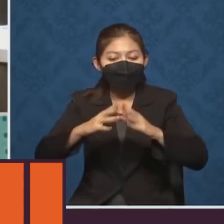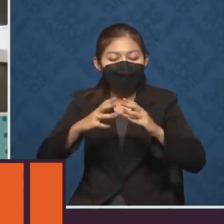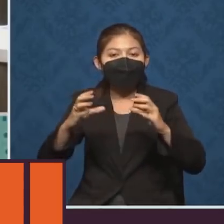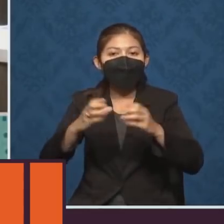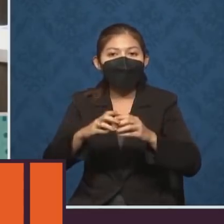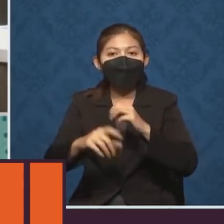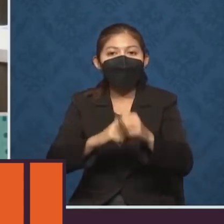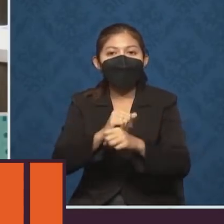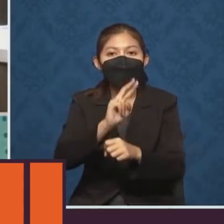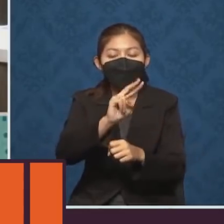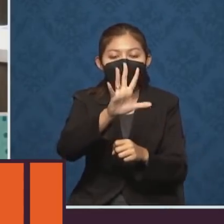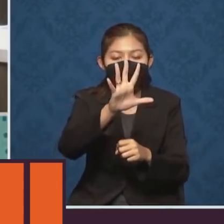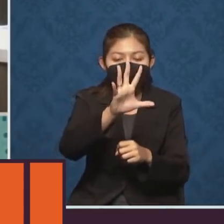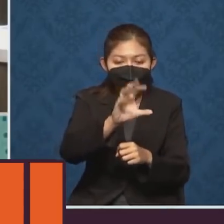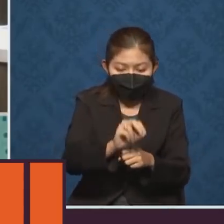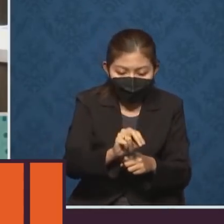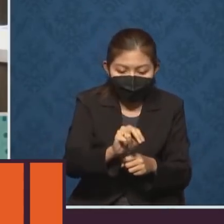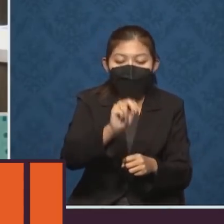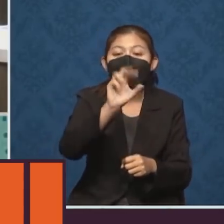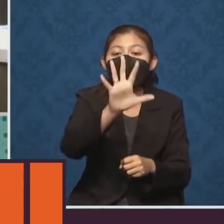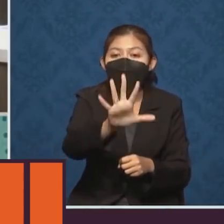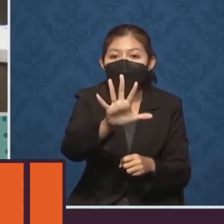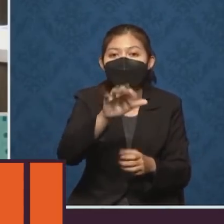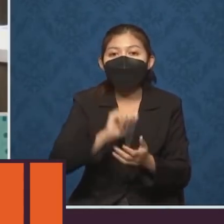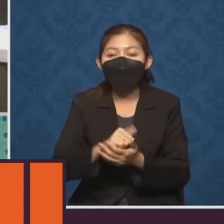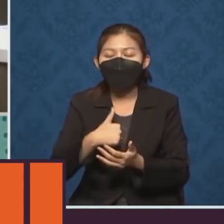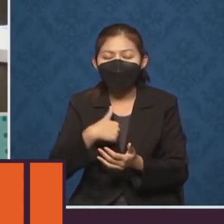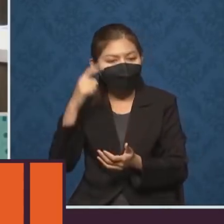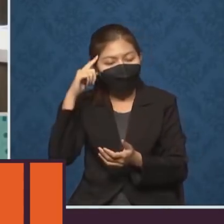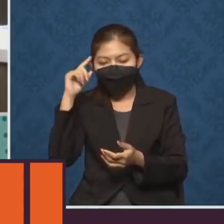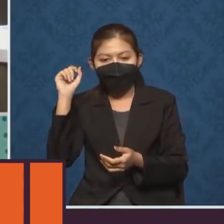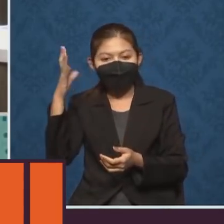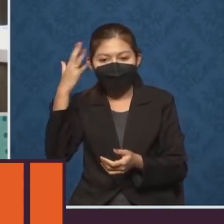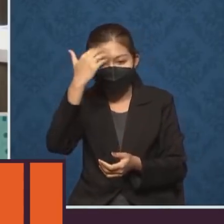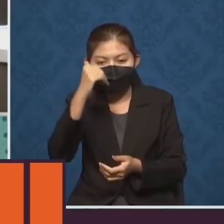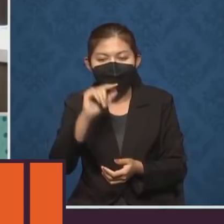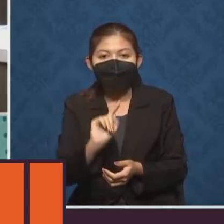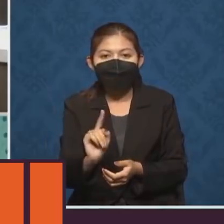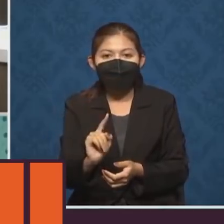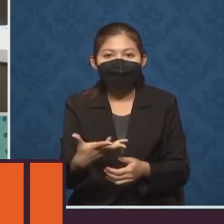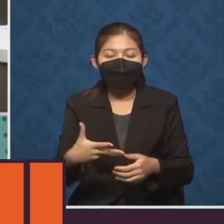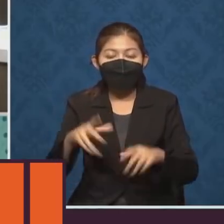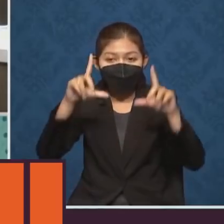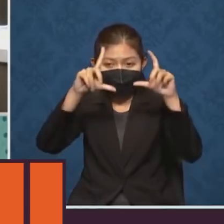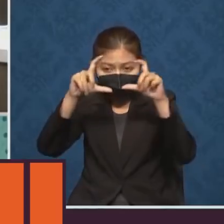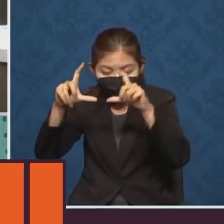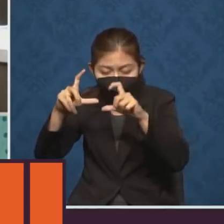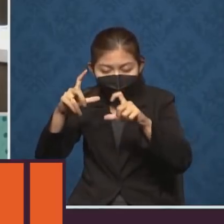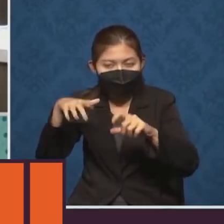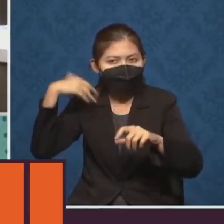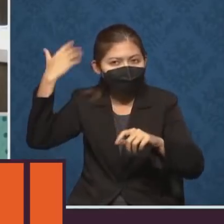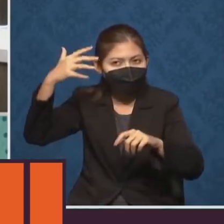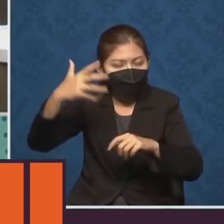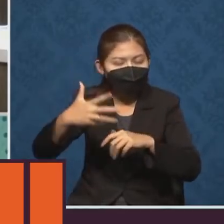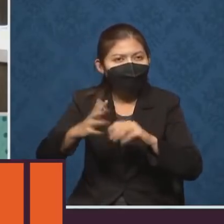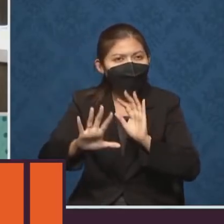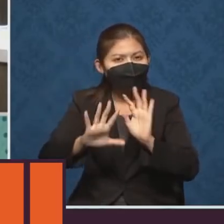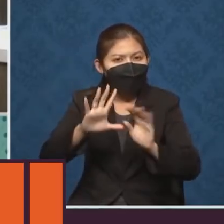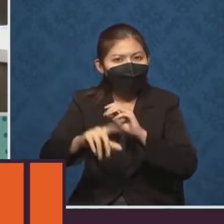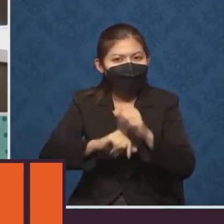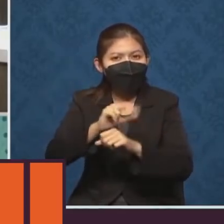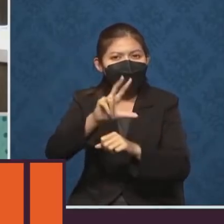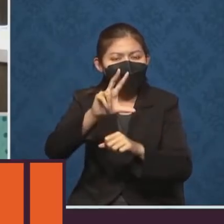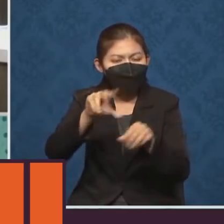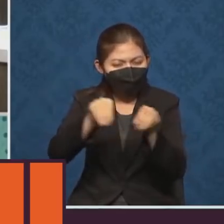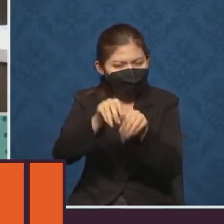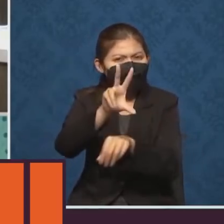2535ซึ่งผมก็ก็ยังไม่เข้าใจนะครับว่าทำไมกองทุนนี้ยังทำภาพถ่ายมานี่เลยว่าเกิดจะยี่อัดกับ